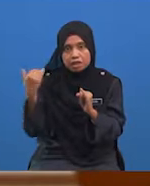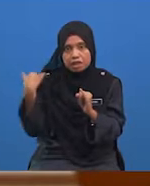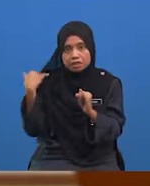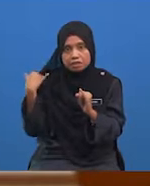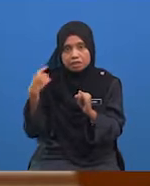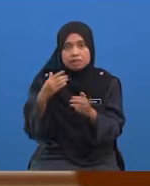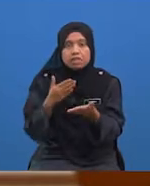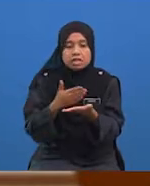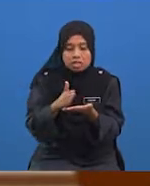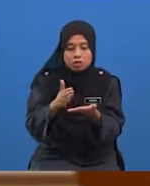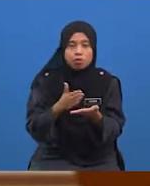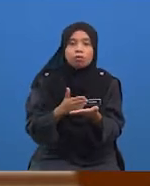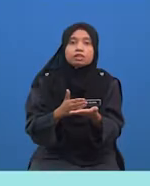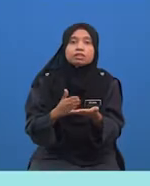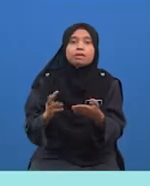zon panas.